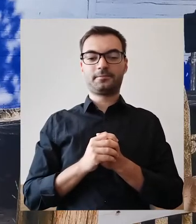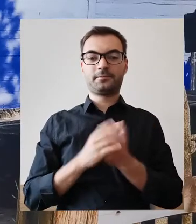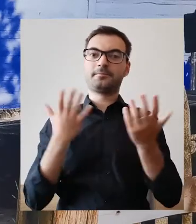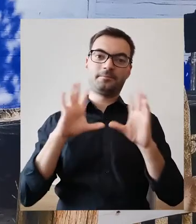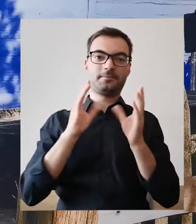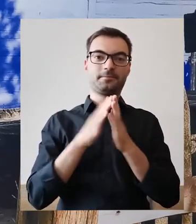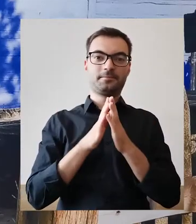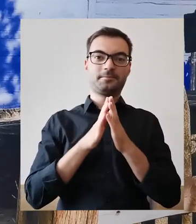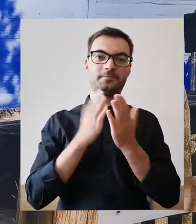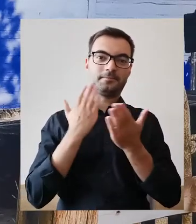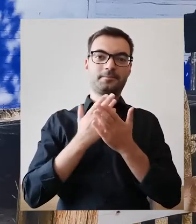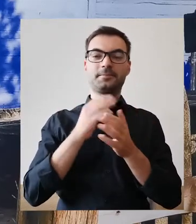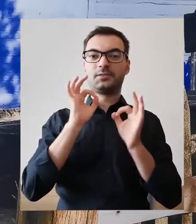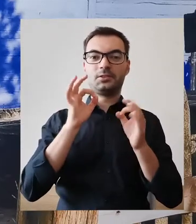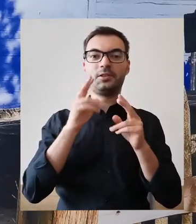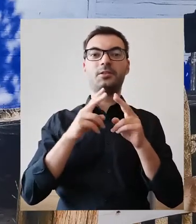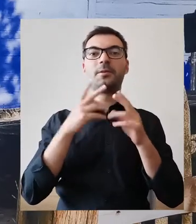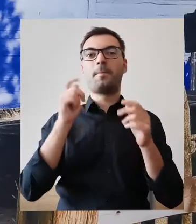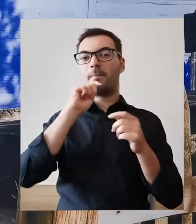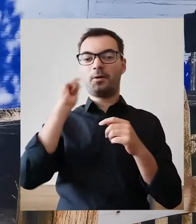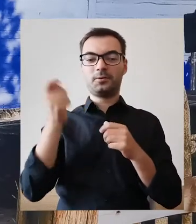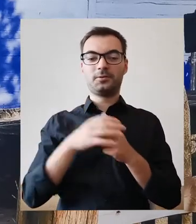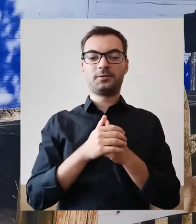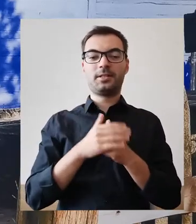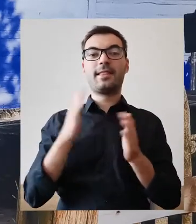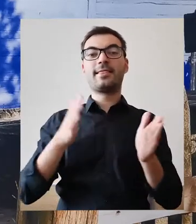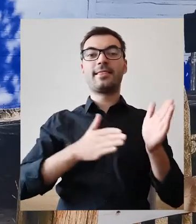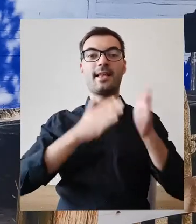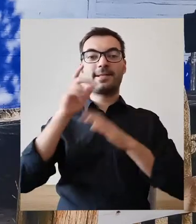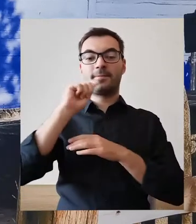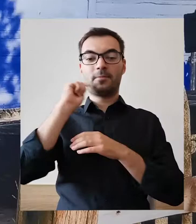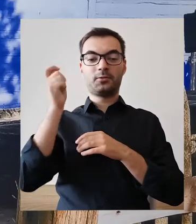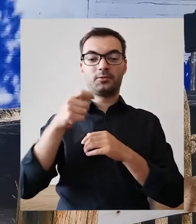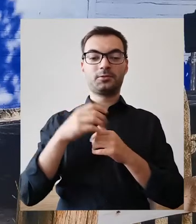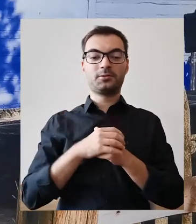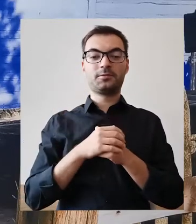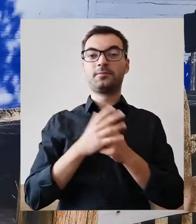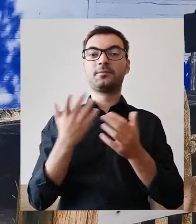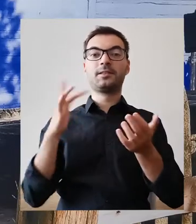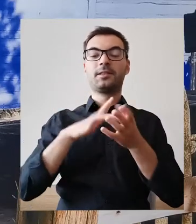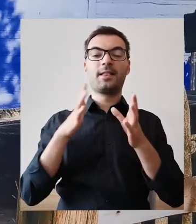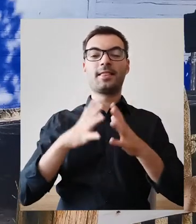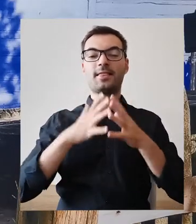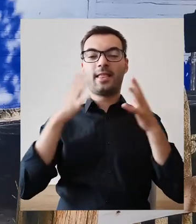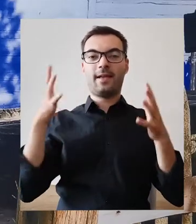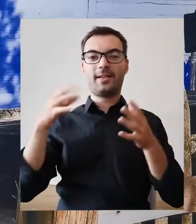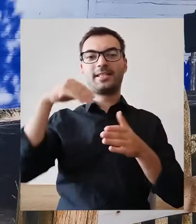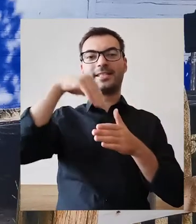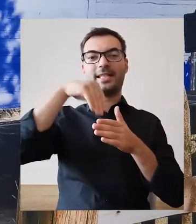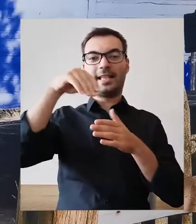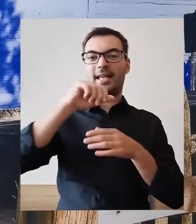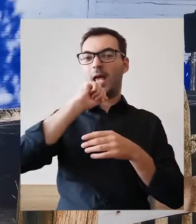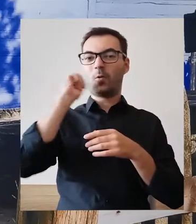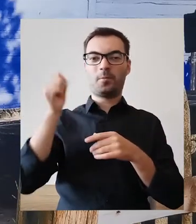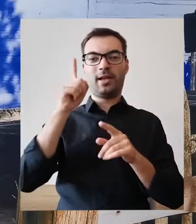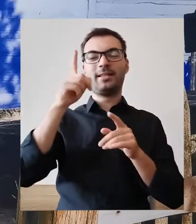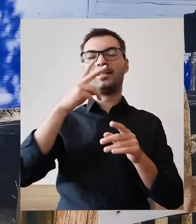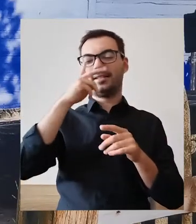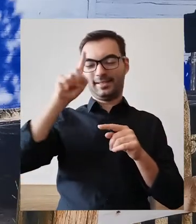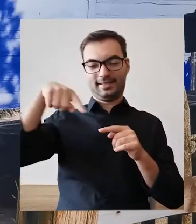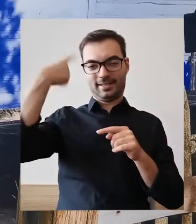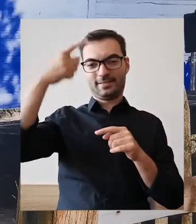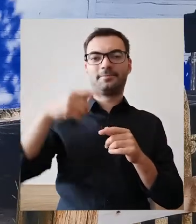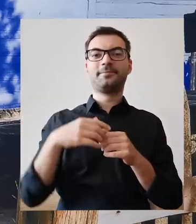to tyle jeżeli chodzi o dzisiejszą wyprawę kolejna do największego w europie ale to następnym razem